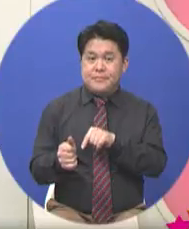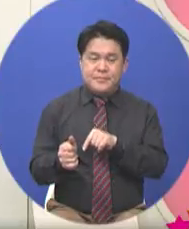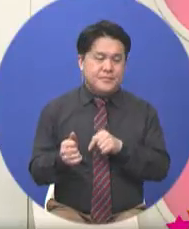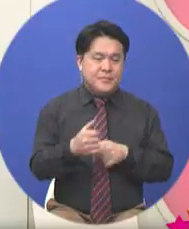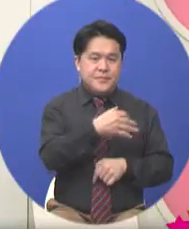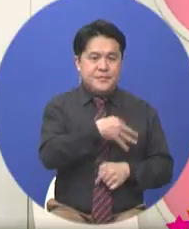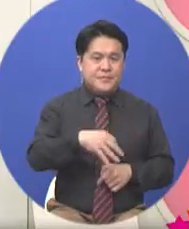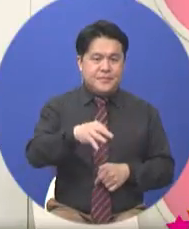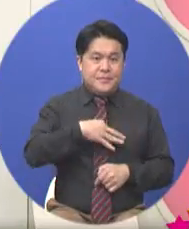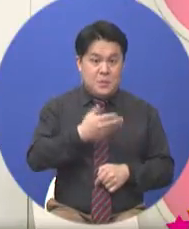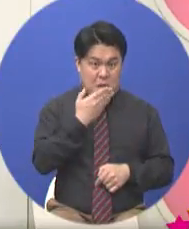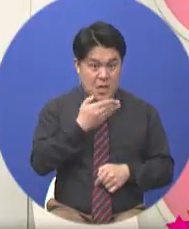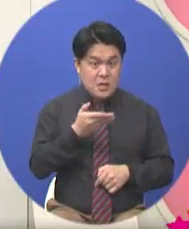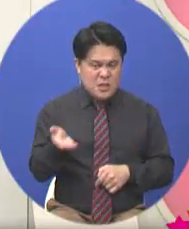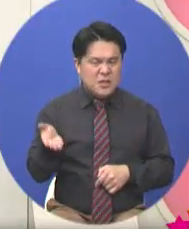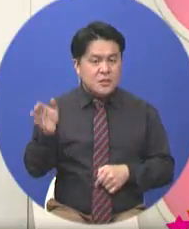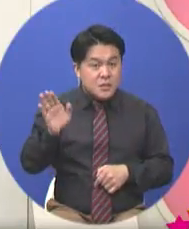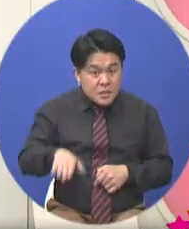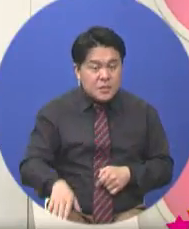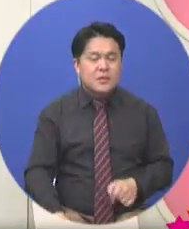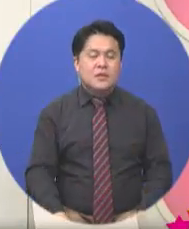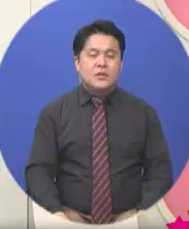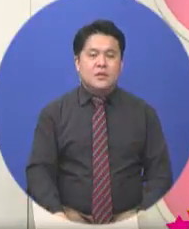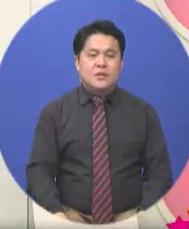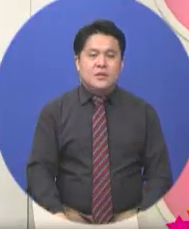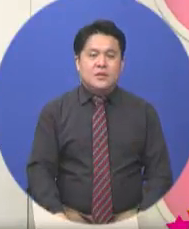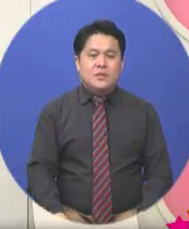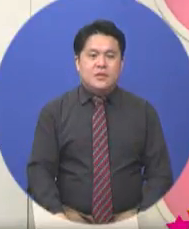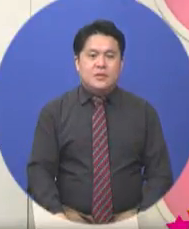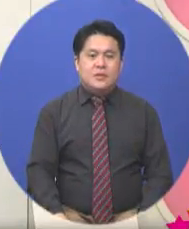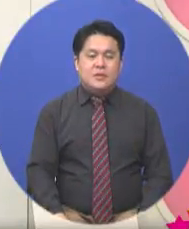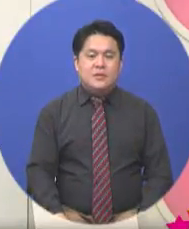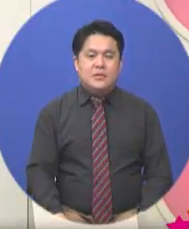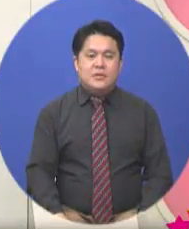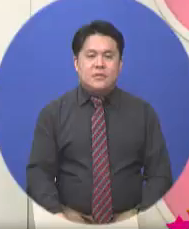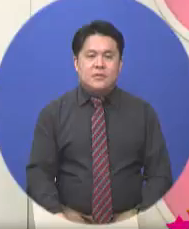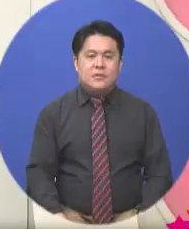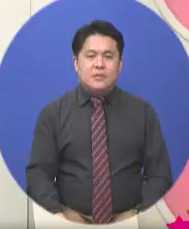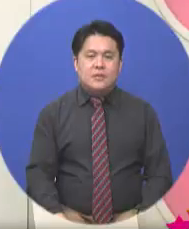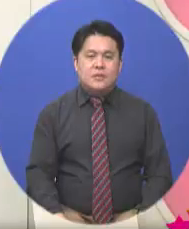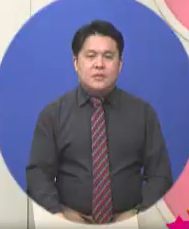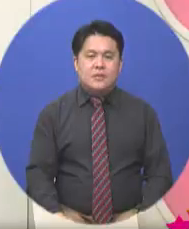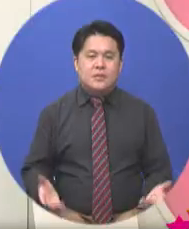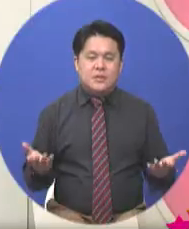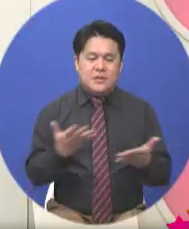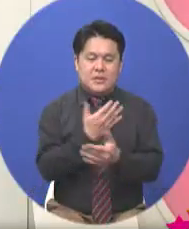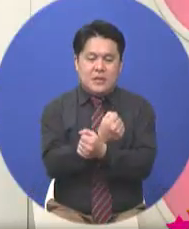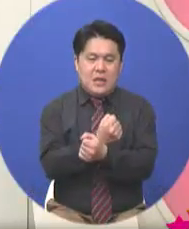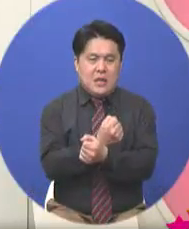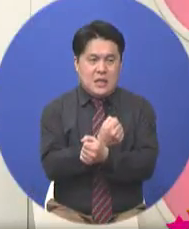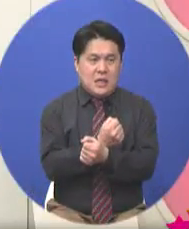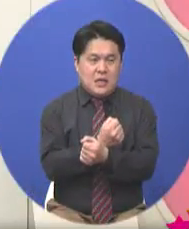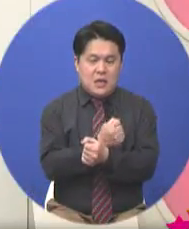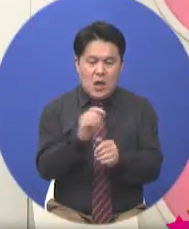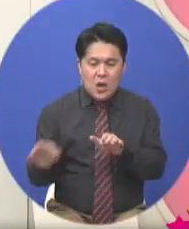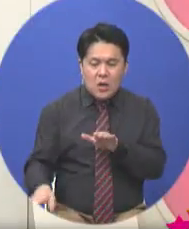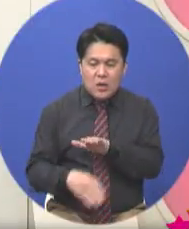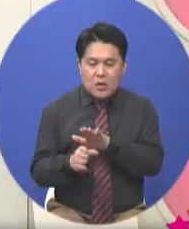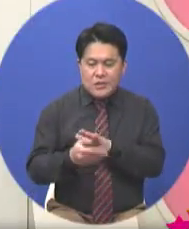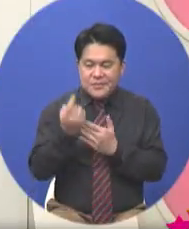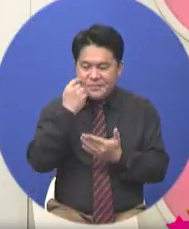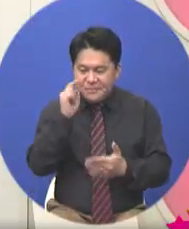있게 되면서 그 과정 중에 네. 그 부실했던 근로계약 관계가